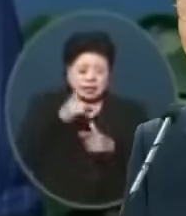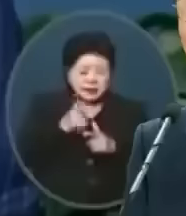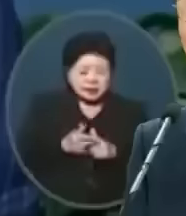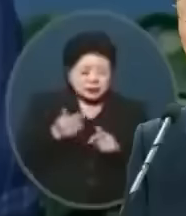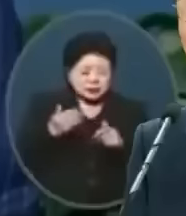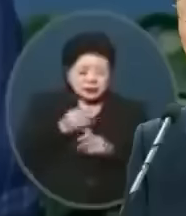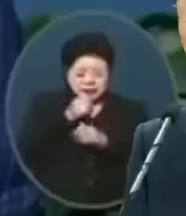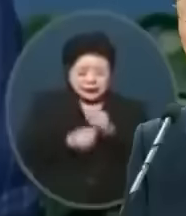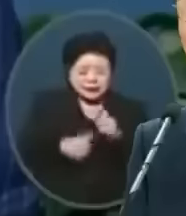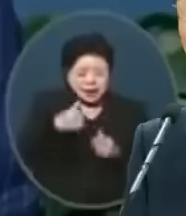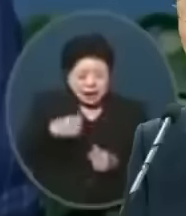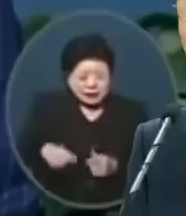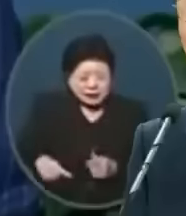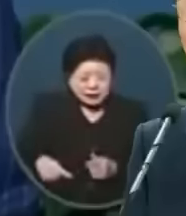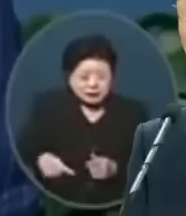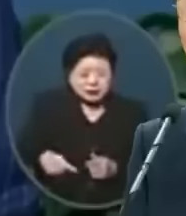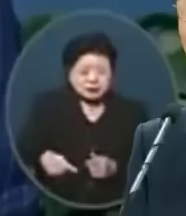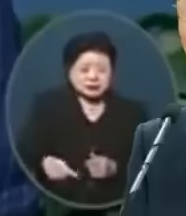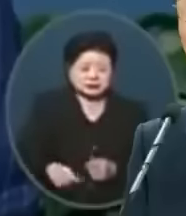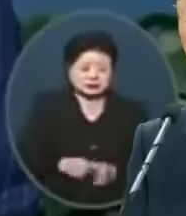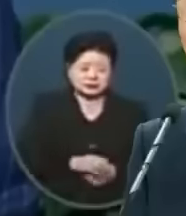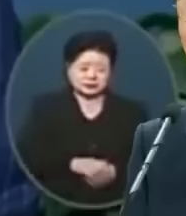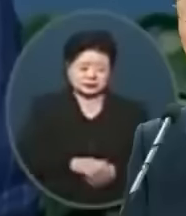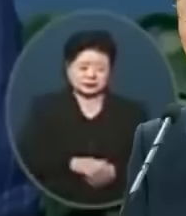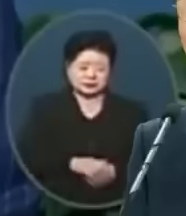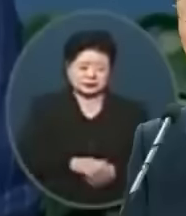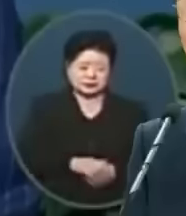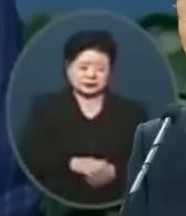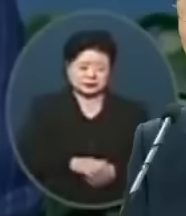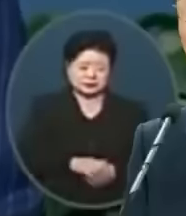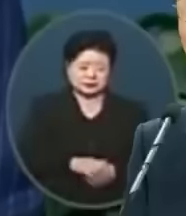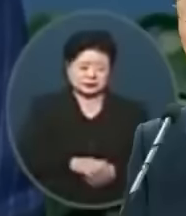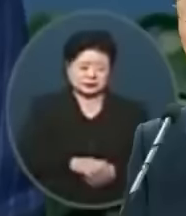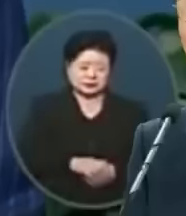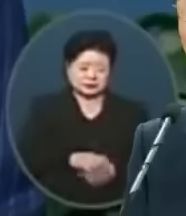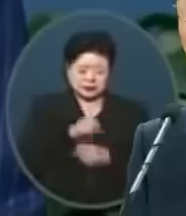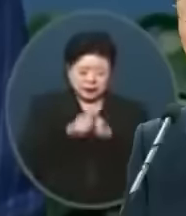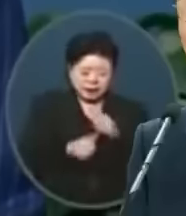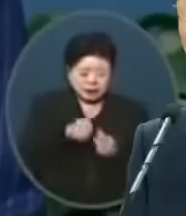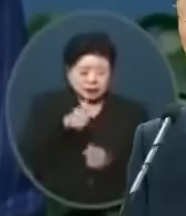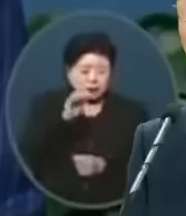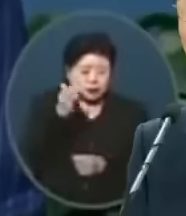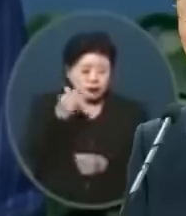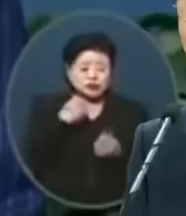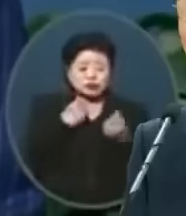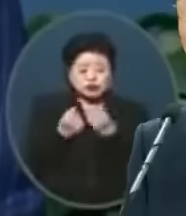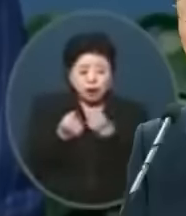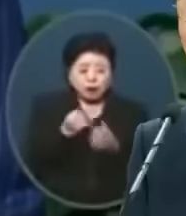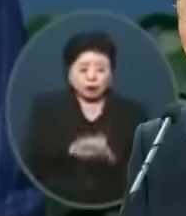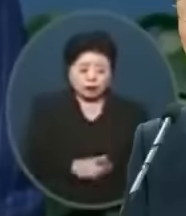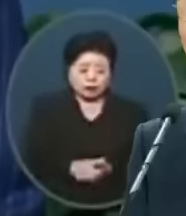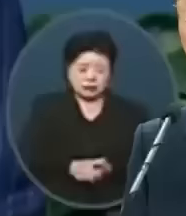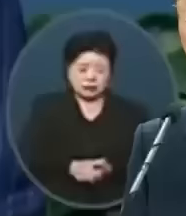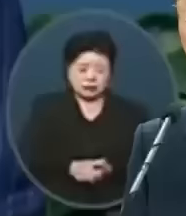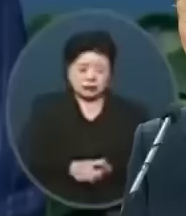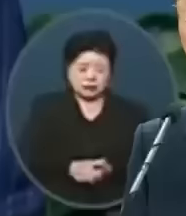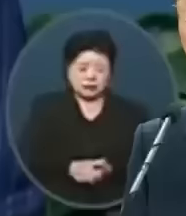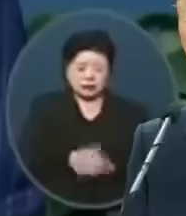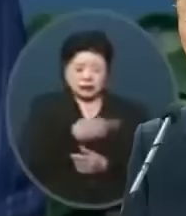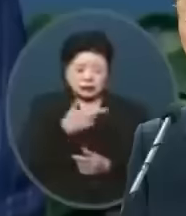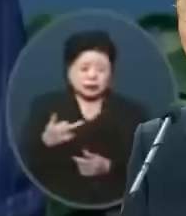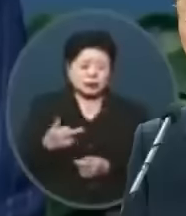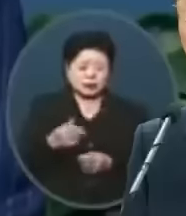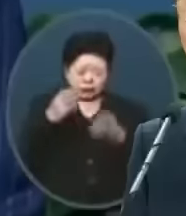예수님께서 하나님 아들이며 자기가 바로 하나님이신데도 불구하고 너무나